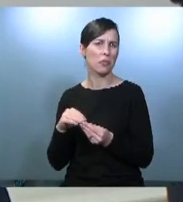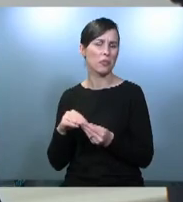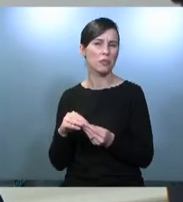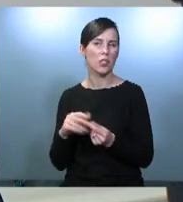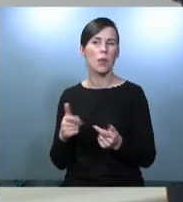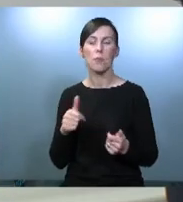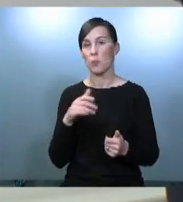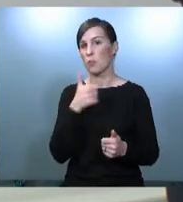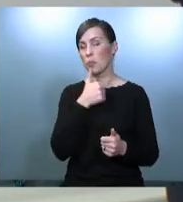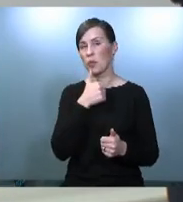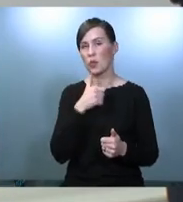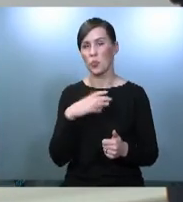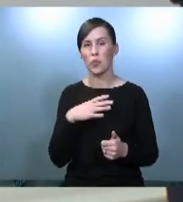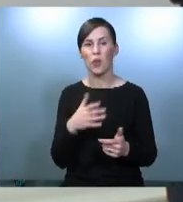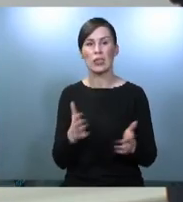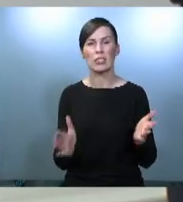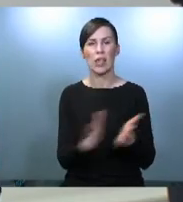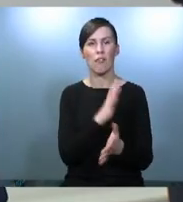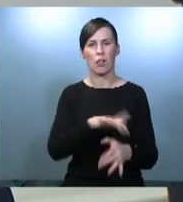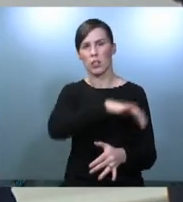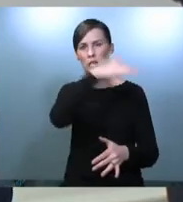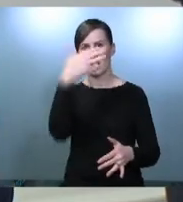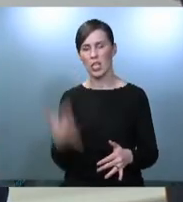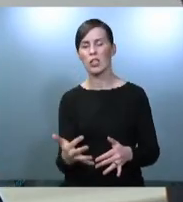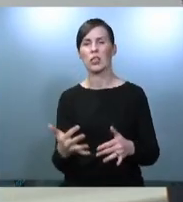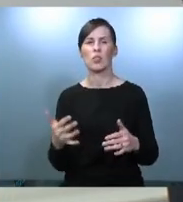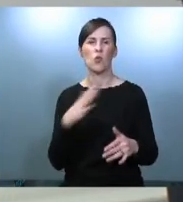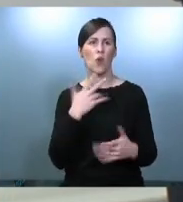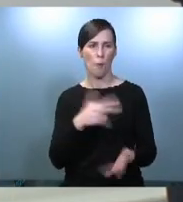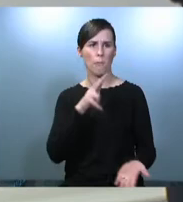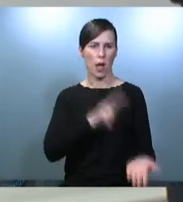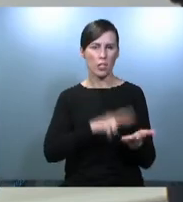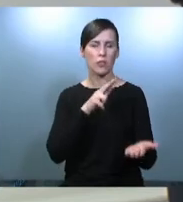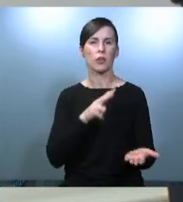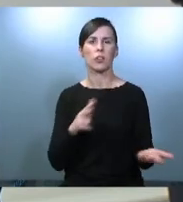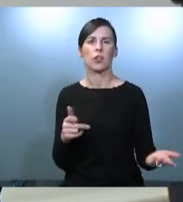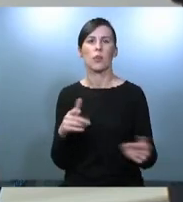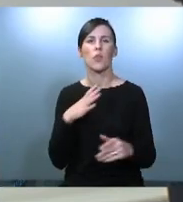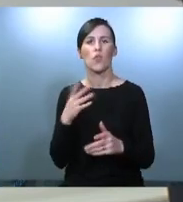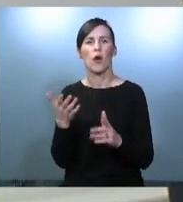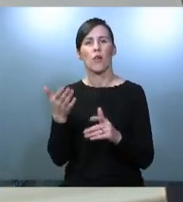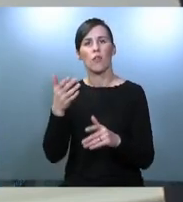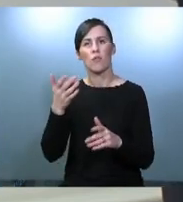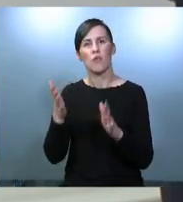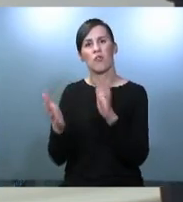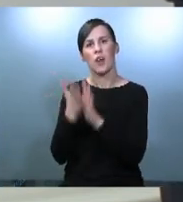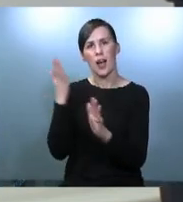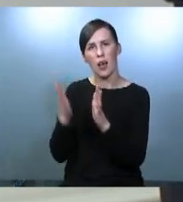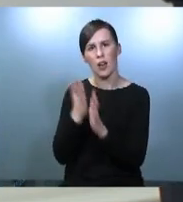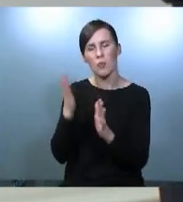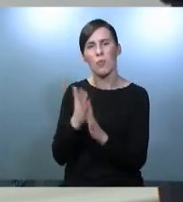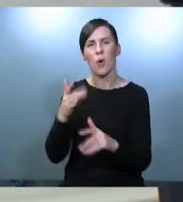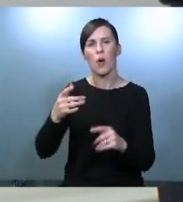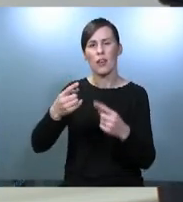ir savartynas patvirtintas regioninis, kai buvo projektuojami valymo įrengimai, kur tada savivaldybė mažai įtakos galėjo